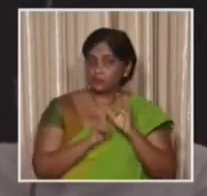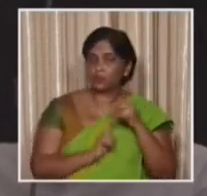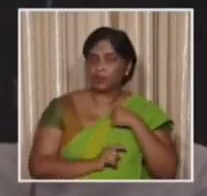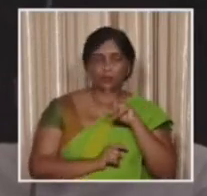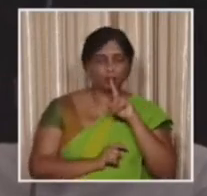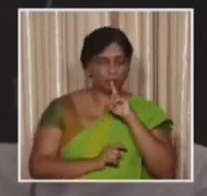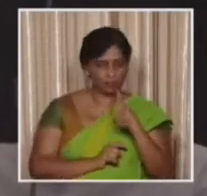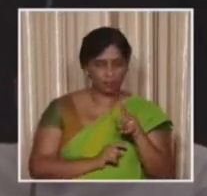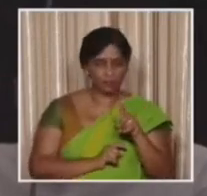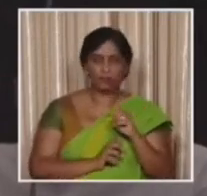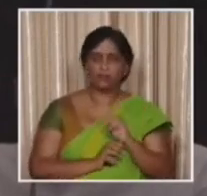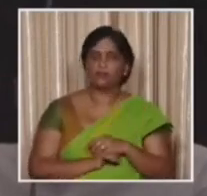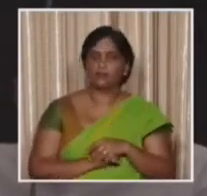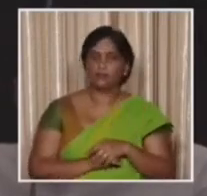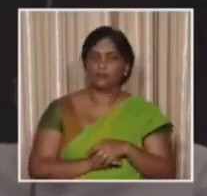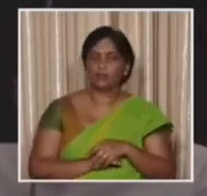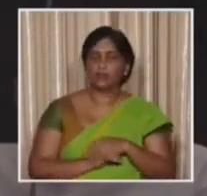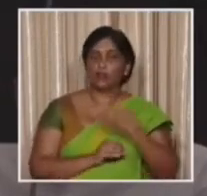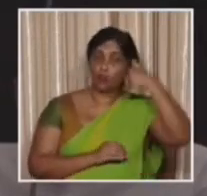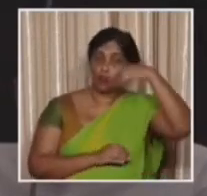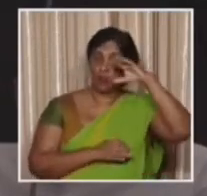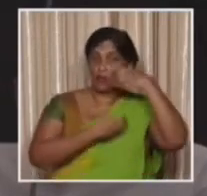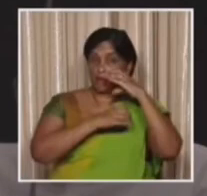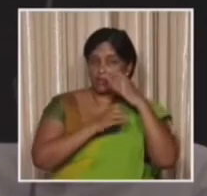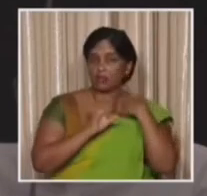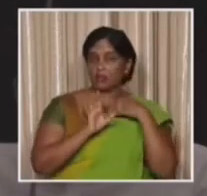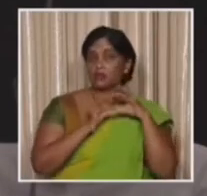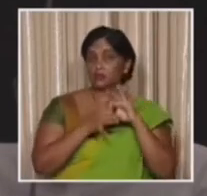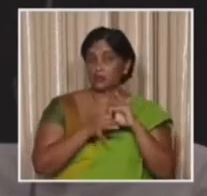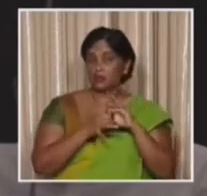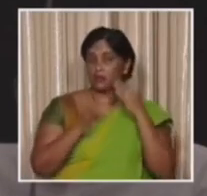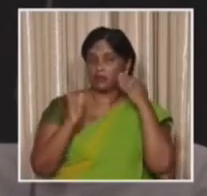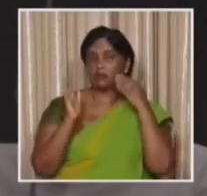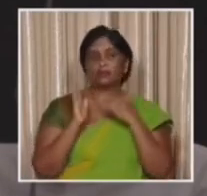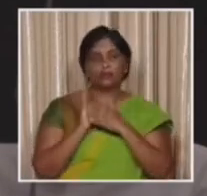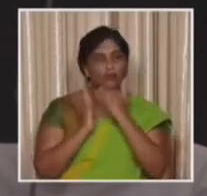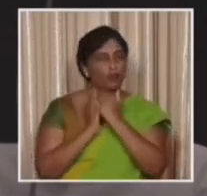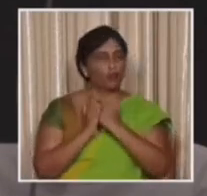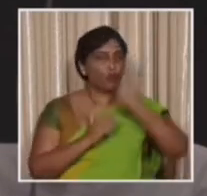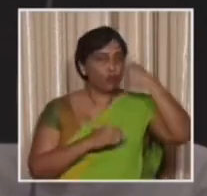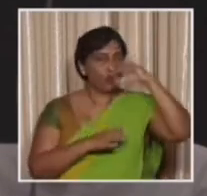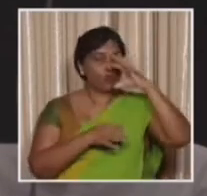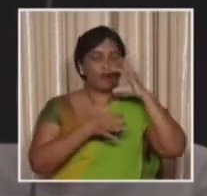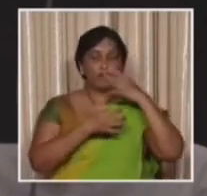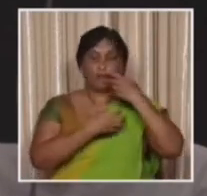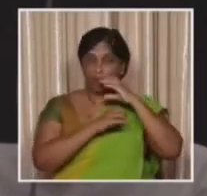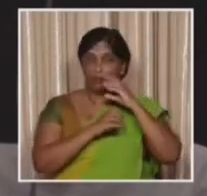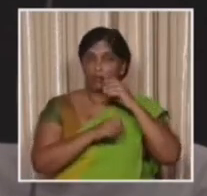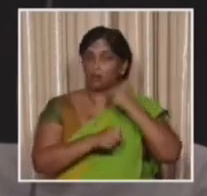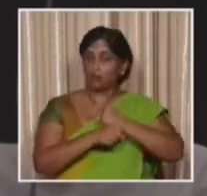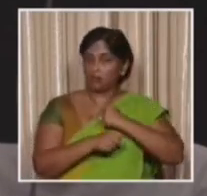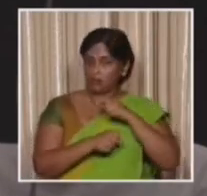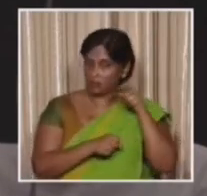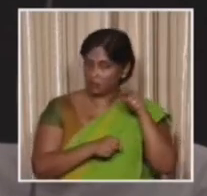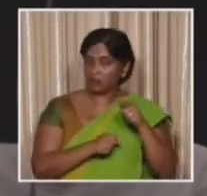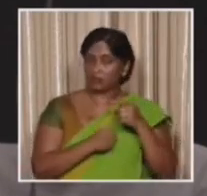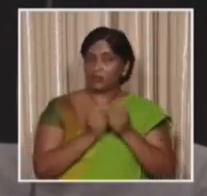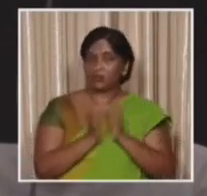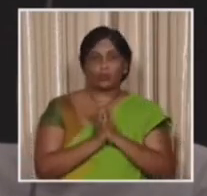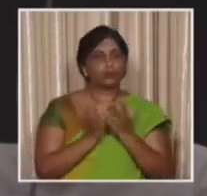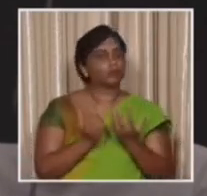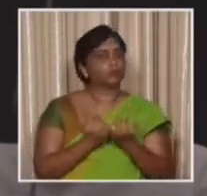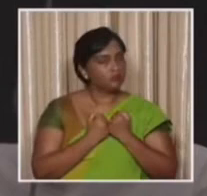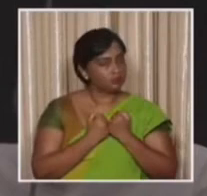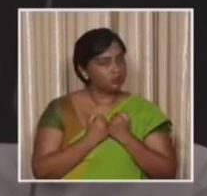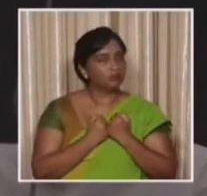இந்த தொல்லியல் விடயங்களை தொல்லியல் அதிகாரிகள் கையாள்வதற்கான ஒரு வசதியை நீங்கள் ஏற்படுத்திக் கொடுங்கள் இதற்குள் மதச்சாயம் பூசப்படுவதற்கு